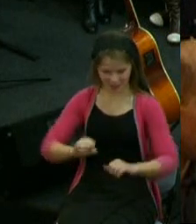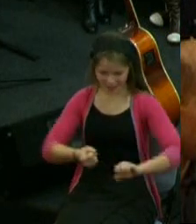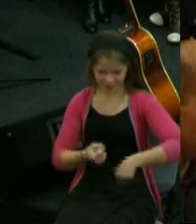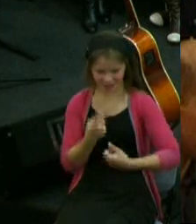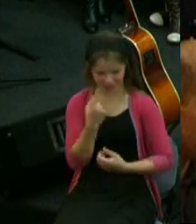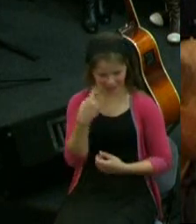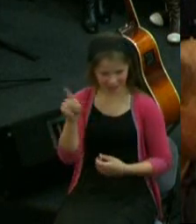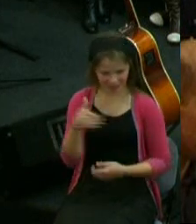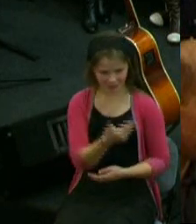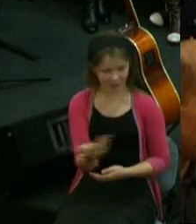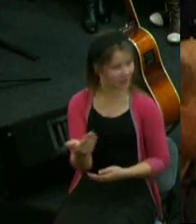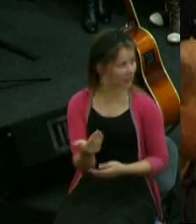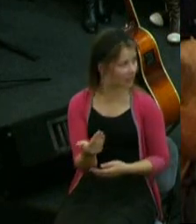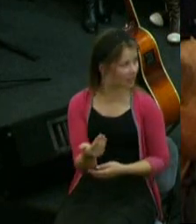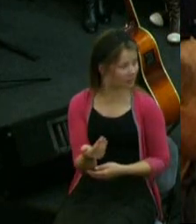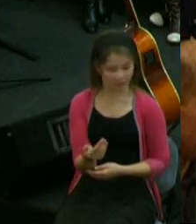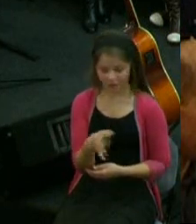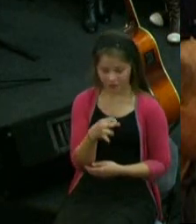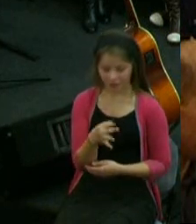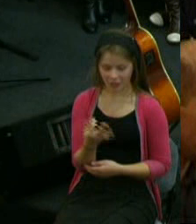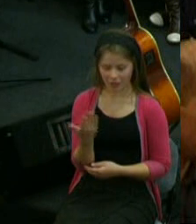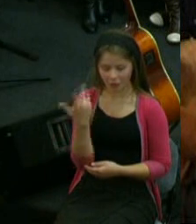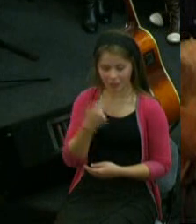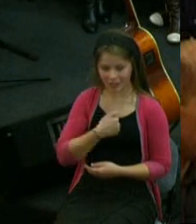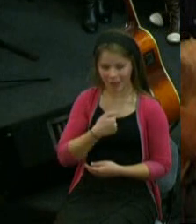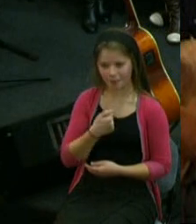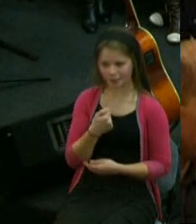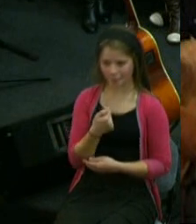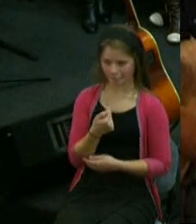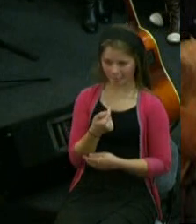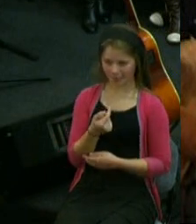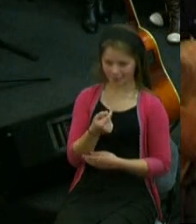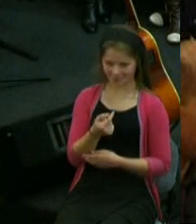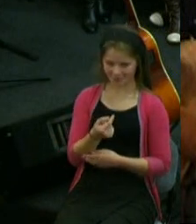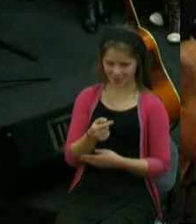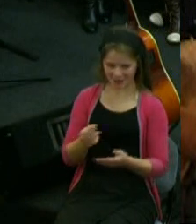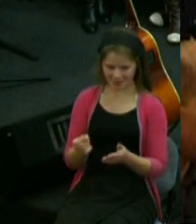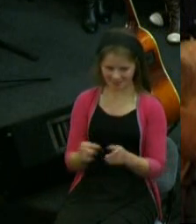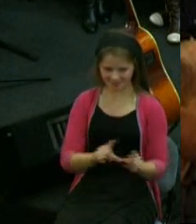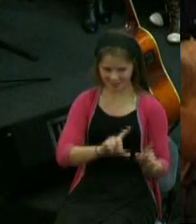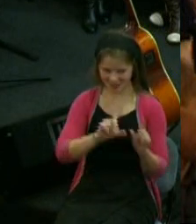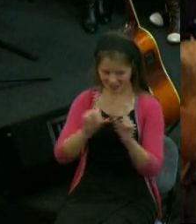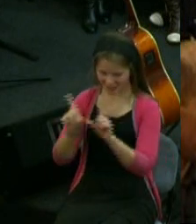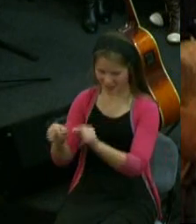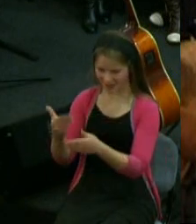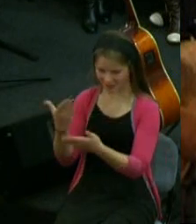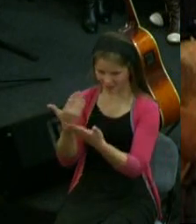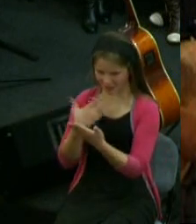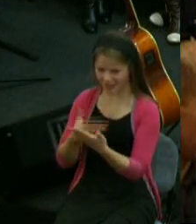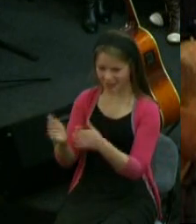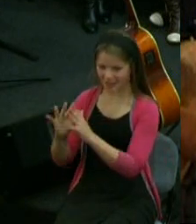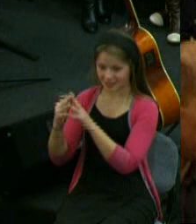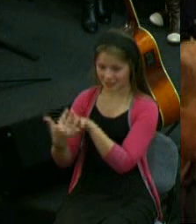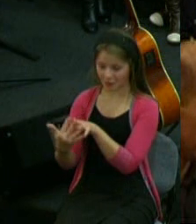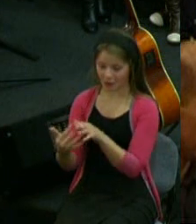Полапи, і кажуть, ти вірен син. Кажу, а звідки ви це знаєте? Ти похожий на свою маму, ти копія своєї мами.